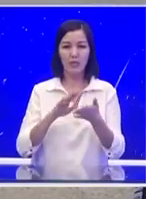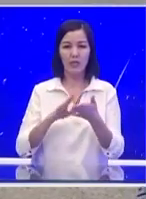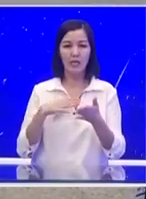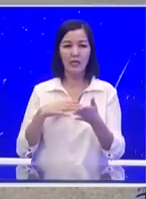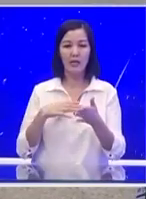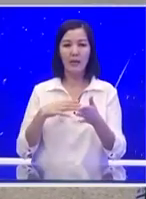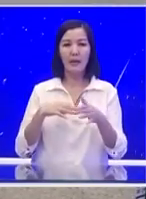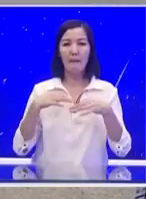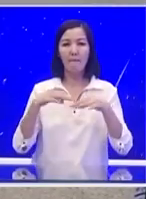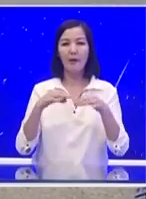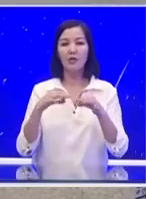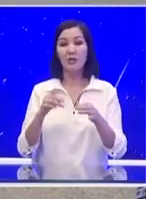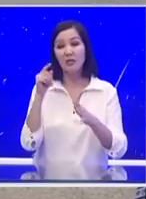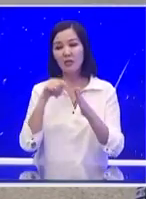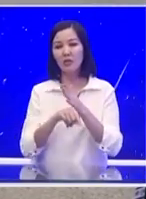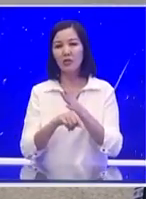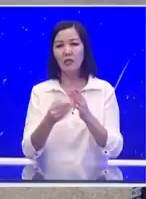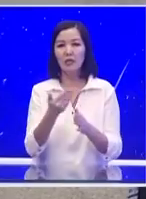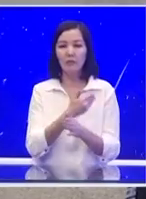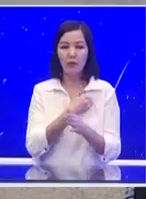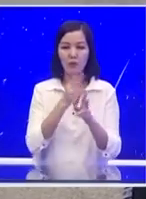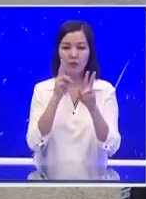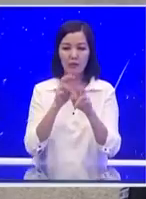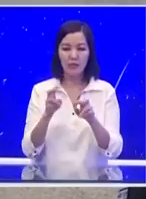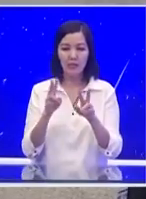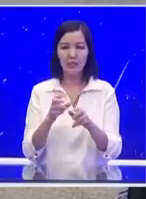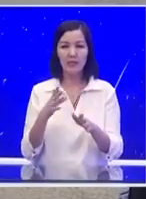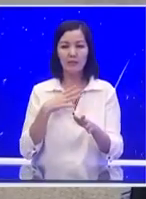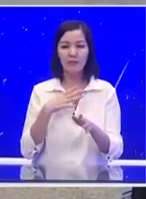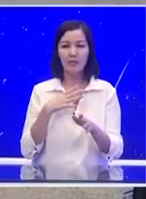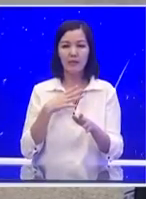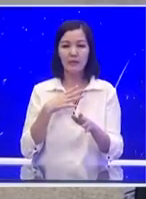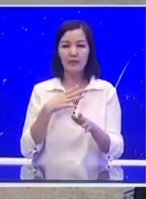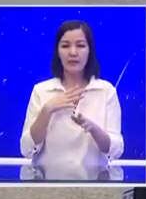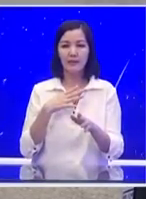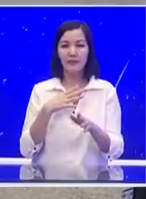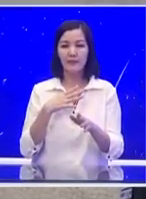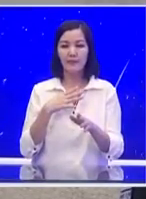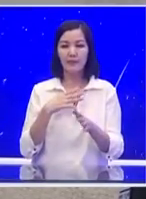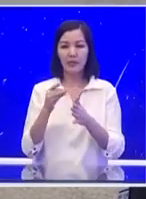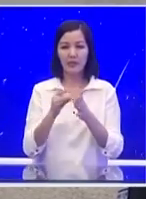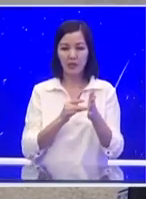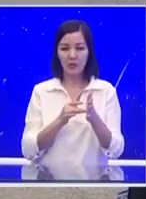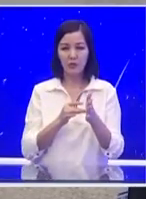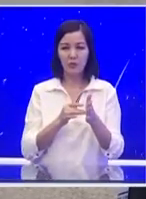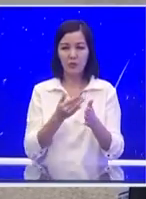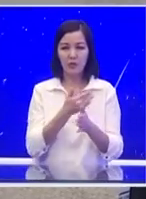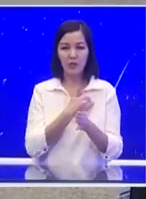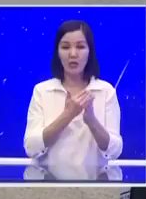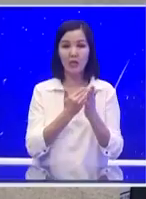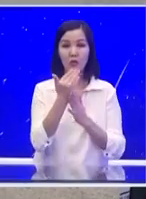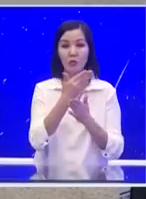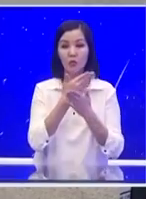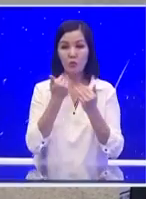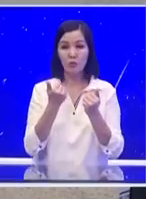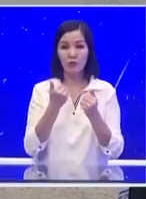Машинеден адамдарды түсірмей, барып температурасын тасымалды пирометрменен барып температурасын өлшейді. Сосын дене қызуы көтерілмеген